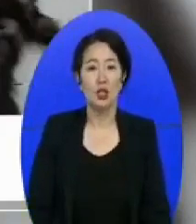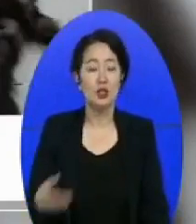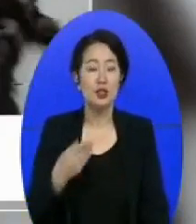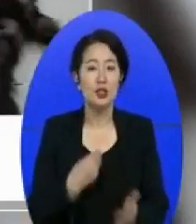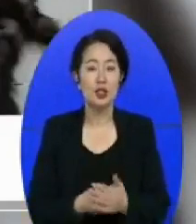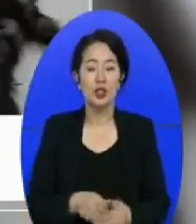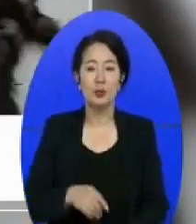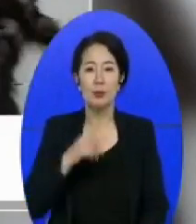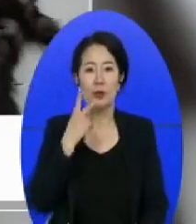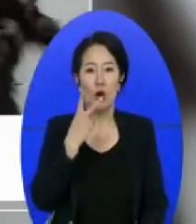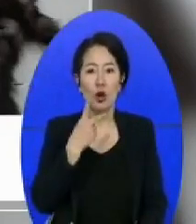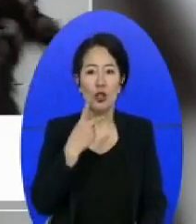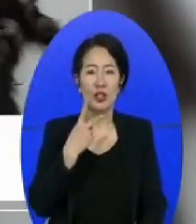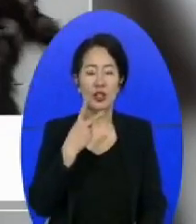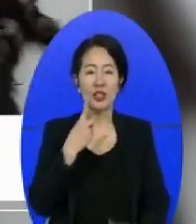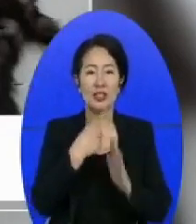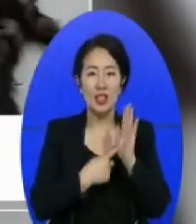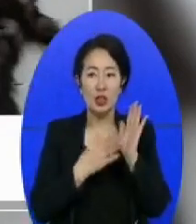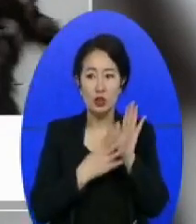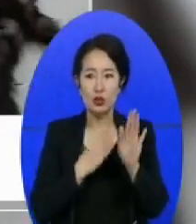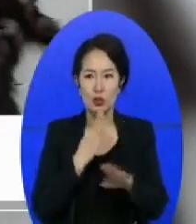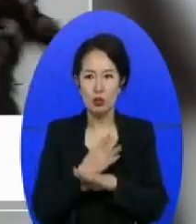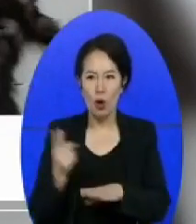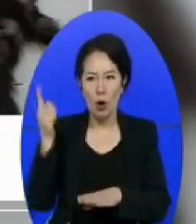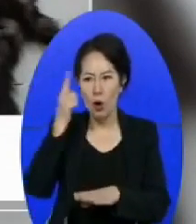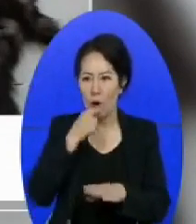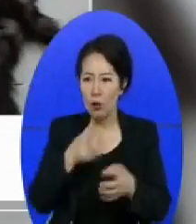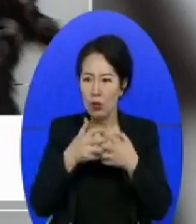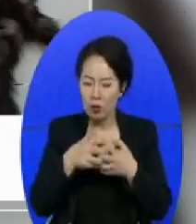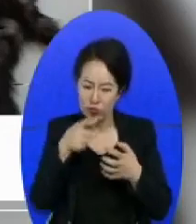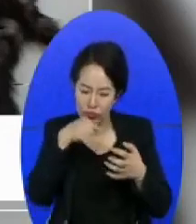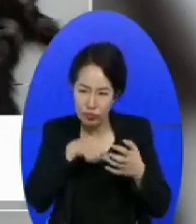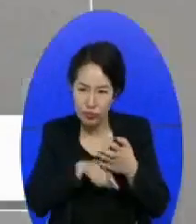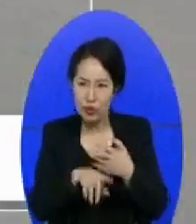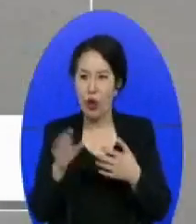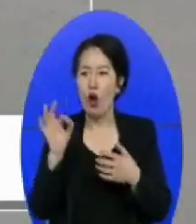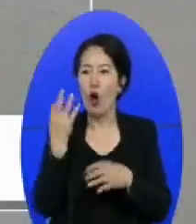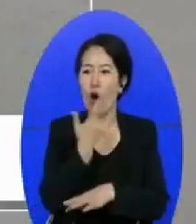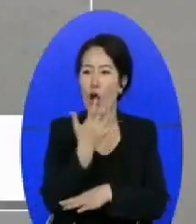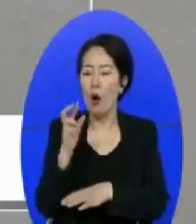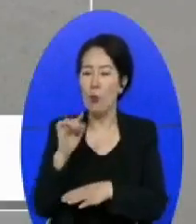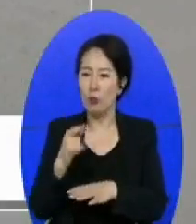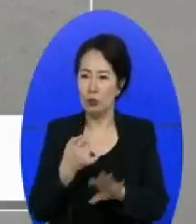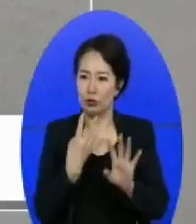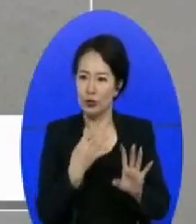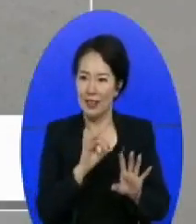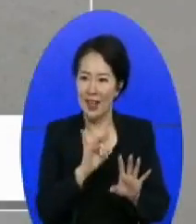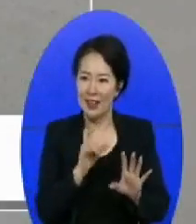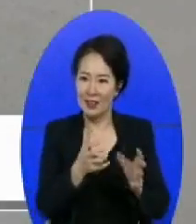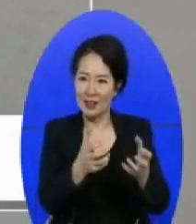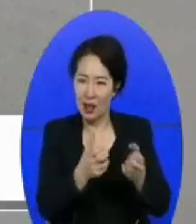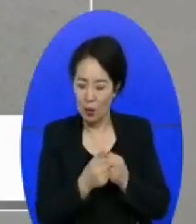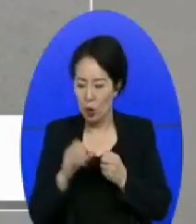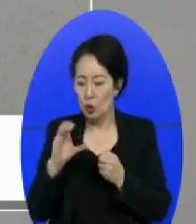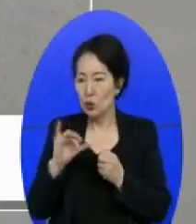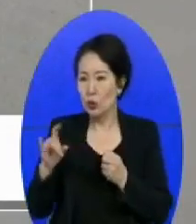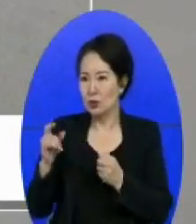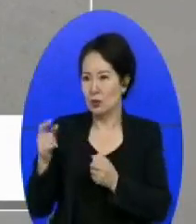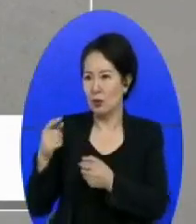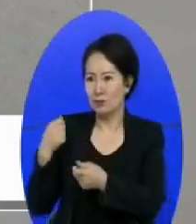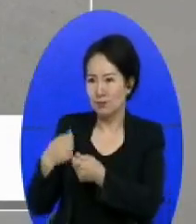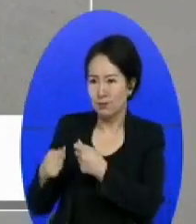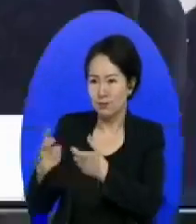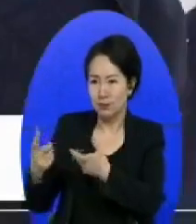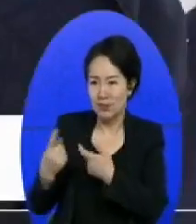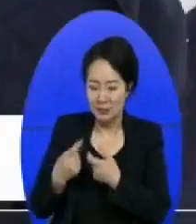Тухайлбал энэ сарын 9-нд иргэндээ ховор амтны жагсаалтанд орсон ойн булганы арьс 9, суусрын арьс 1 ширхгийг хуйлбасаар худалдан борлуулах